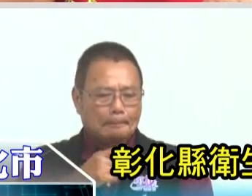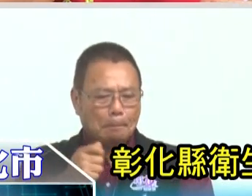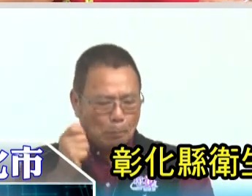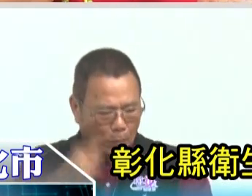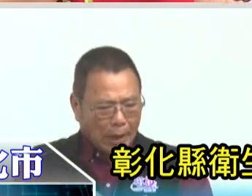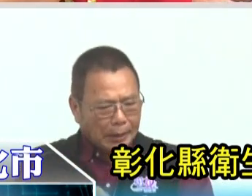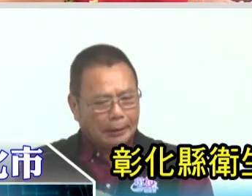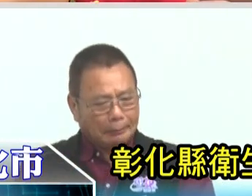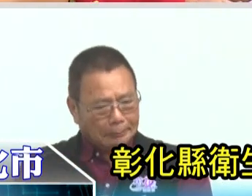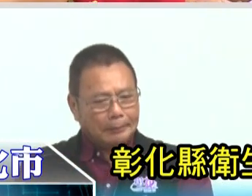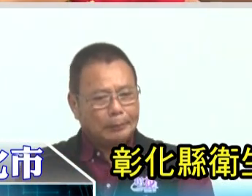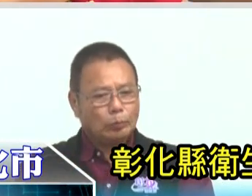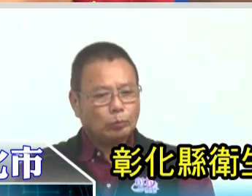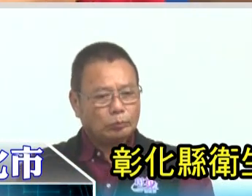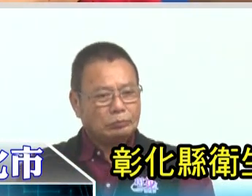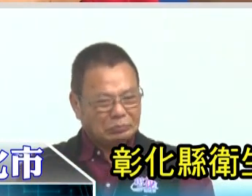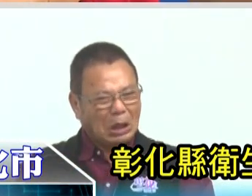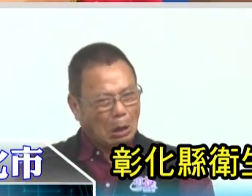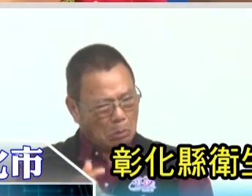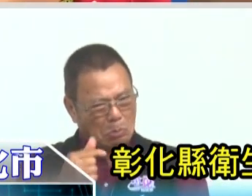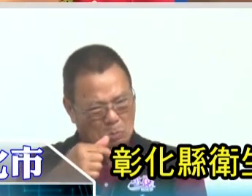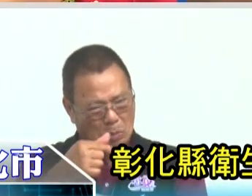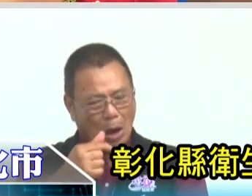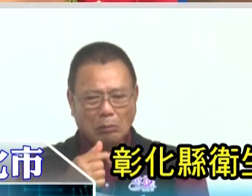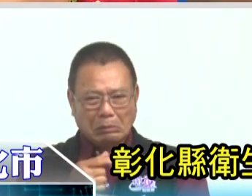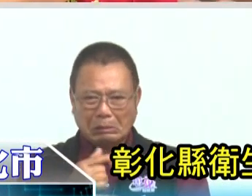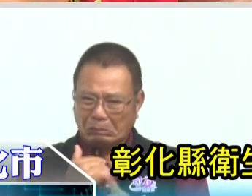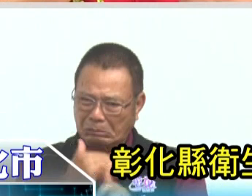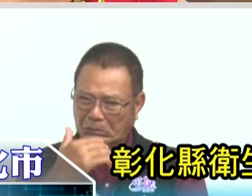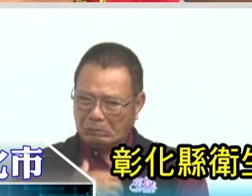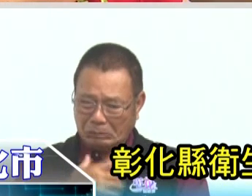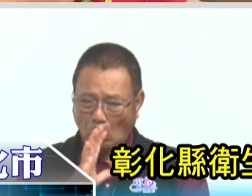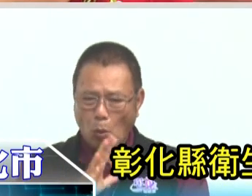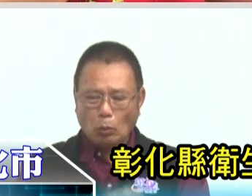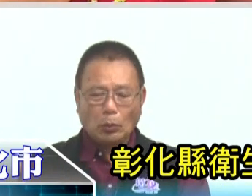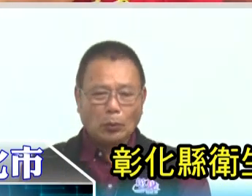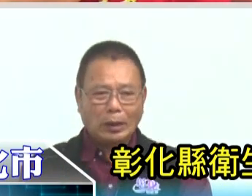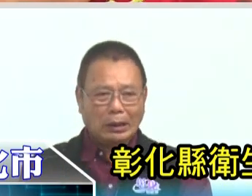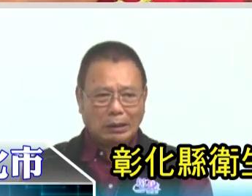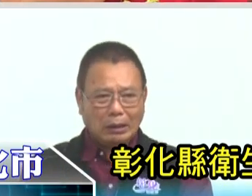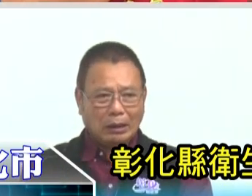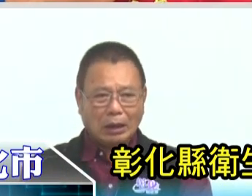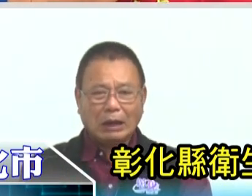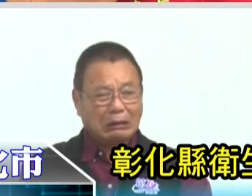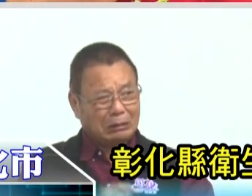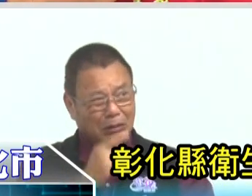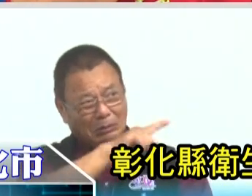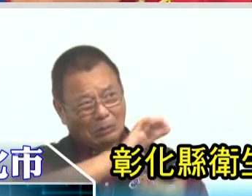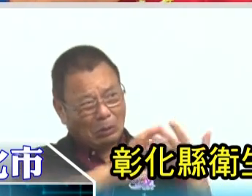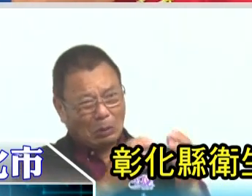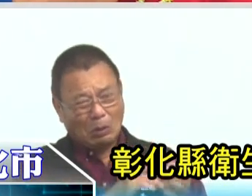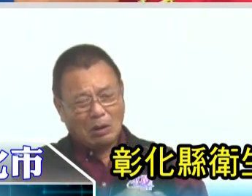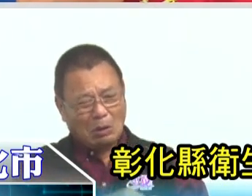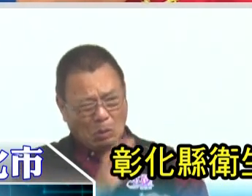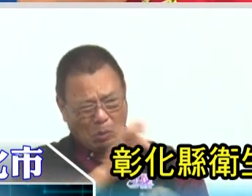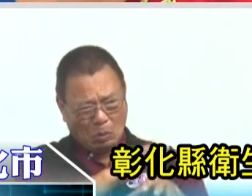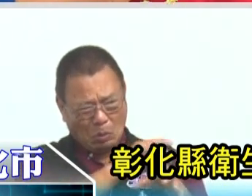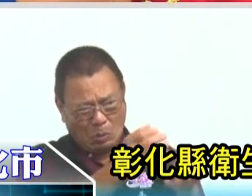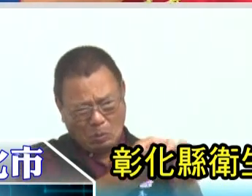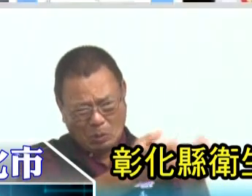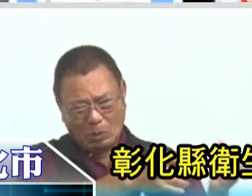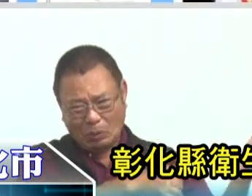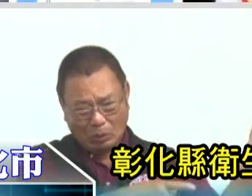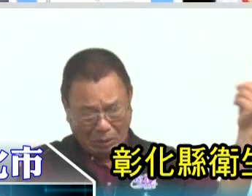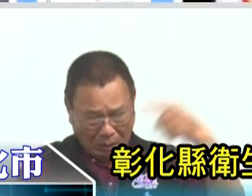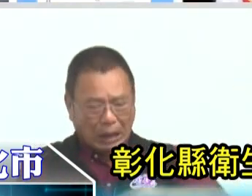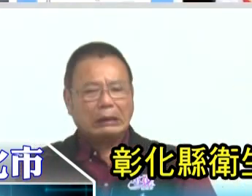被感染的比率应该是很高。那这一次再次强调，我们你从风险热区回来14天之内，